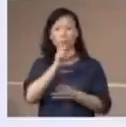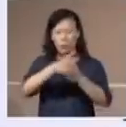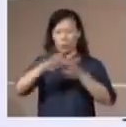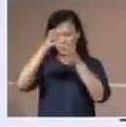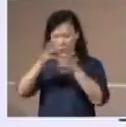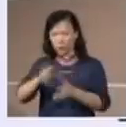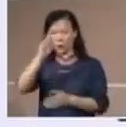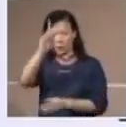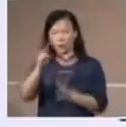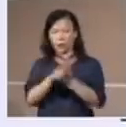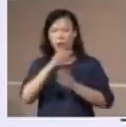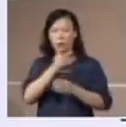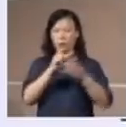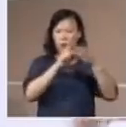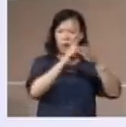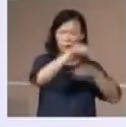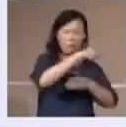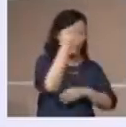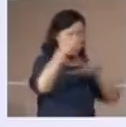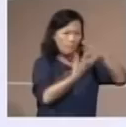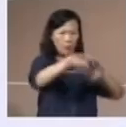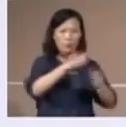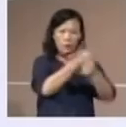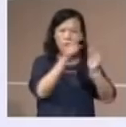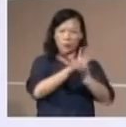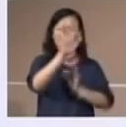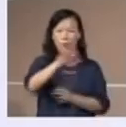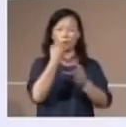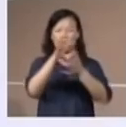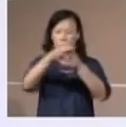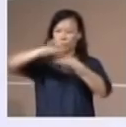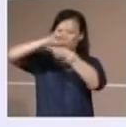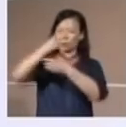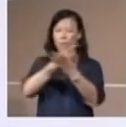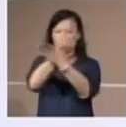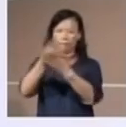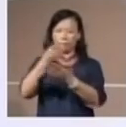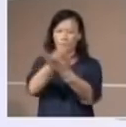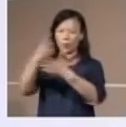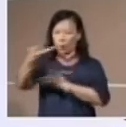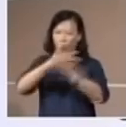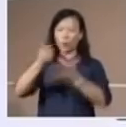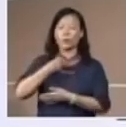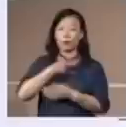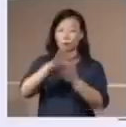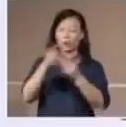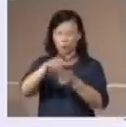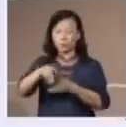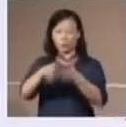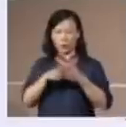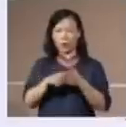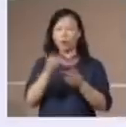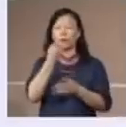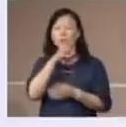设立哦，是驻美的代表，当然这有增加哈，这个互相了解，这嘛非常必要啊。但